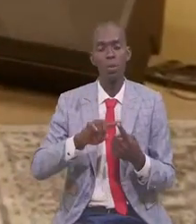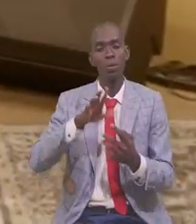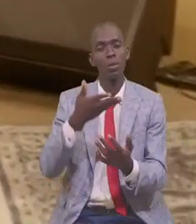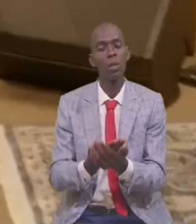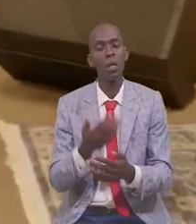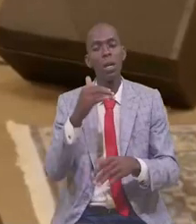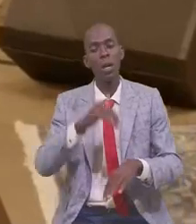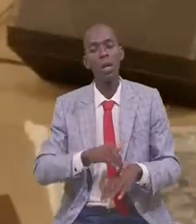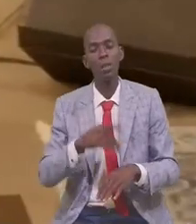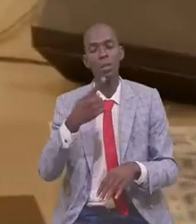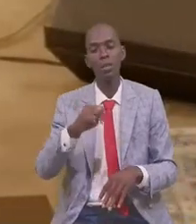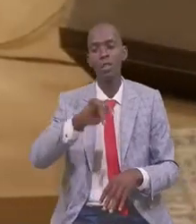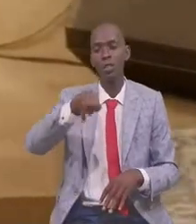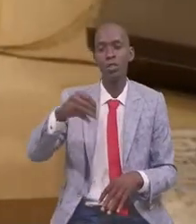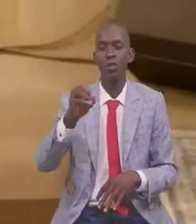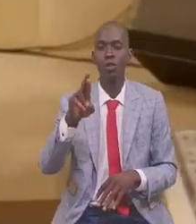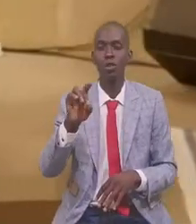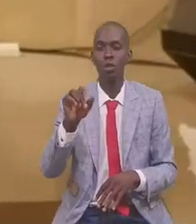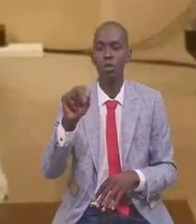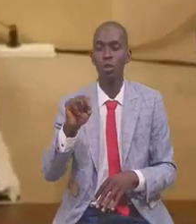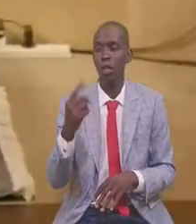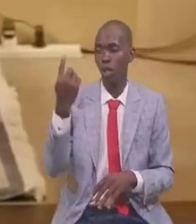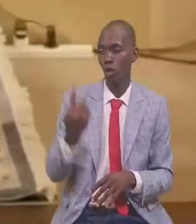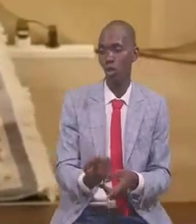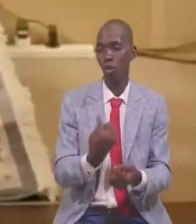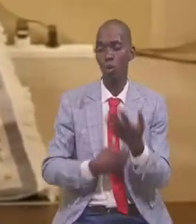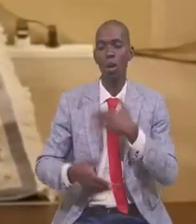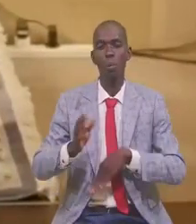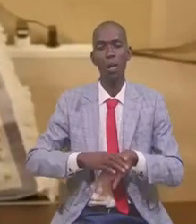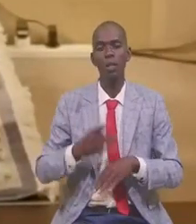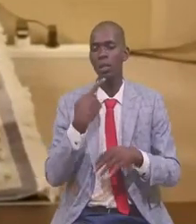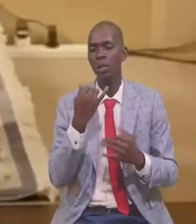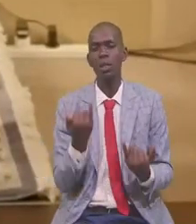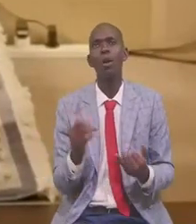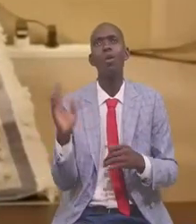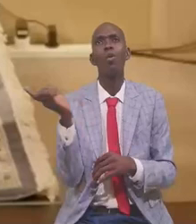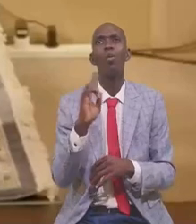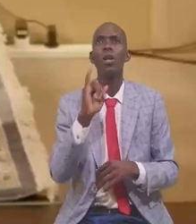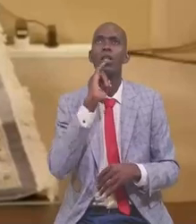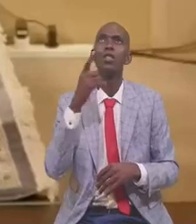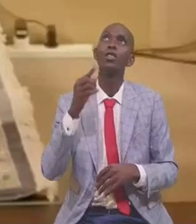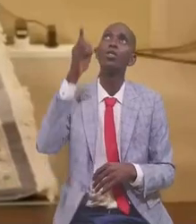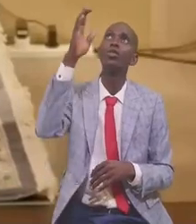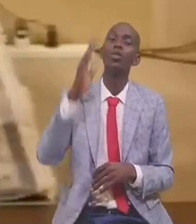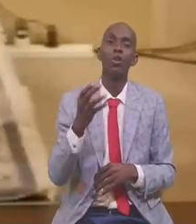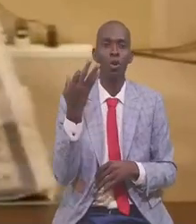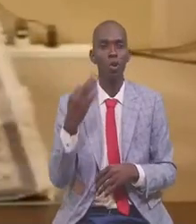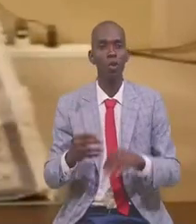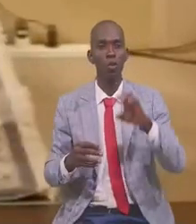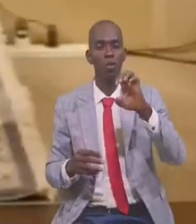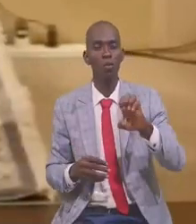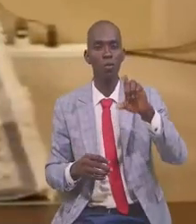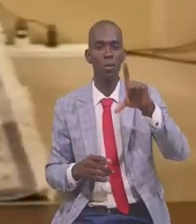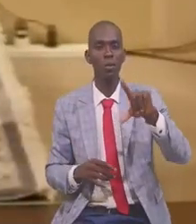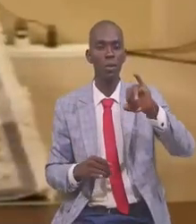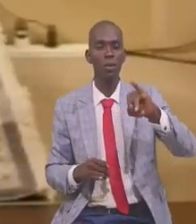d'Élie? Élie est parti, mais son Dieu est toujours là. Les chars sont